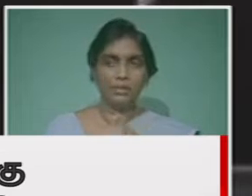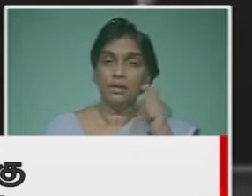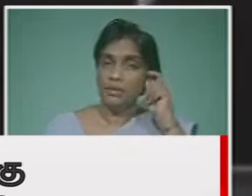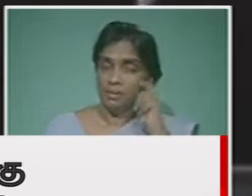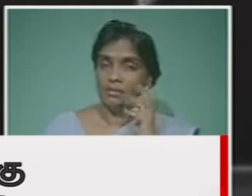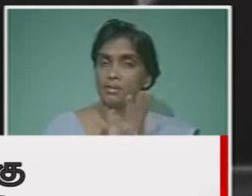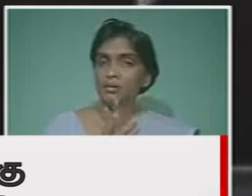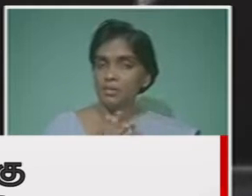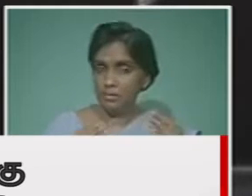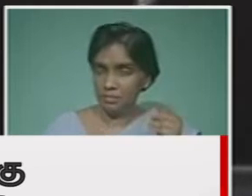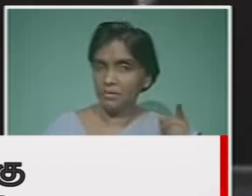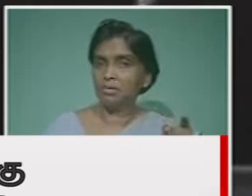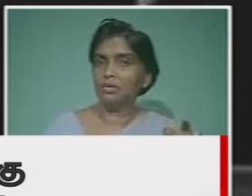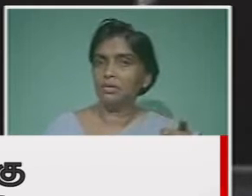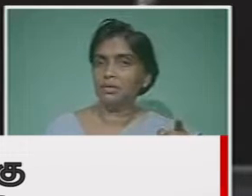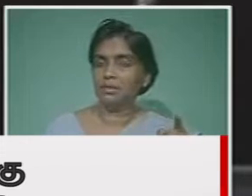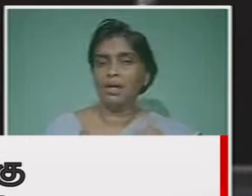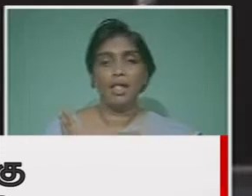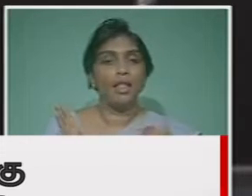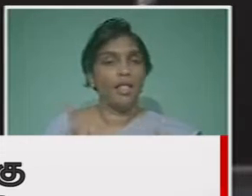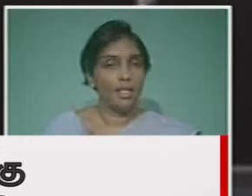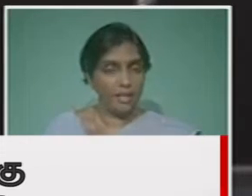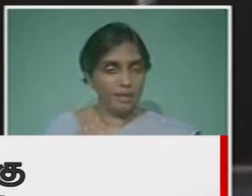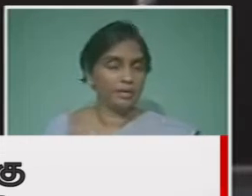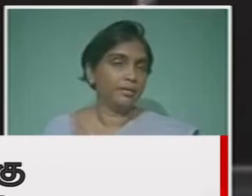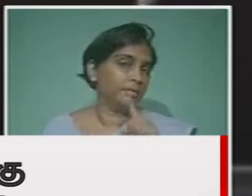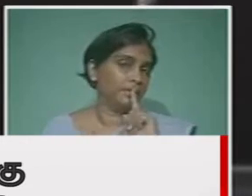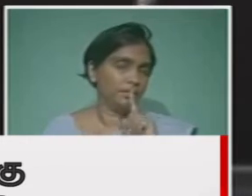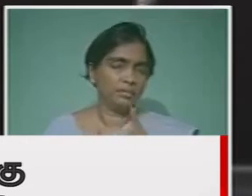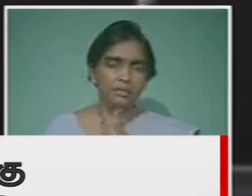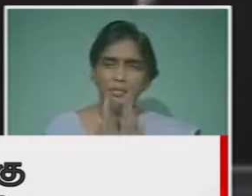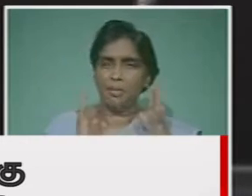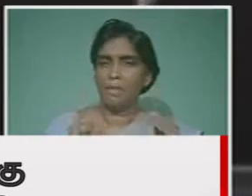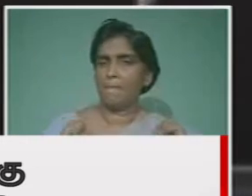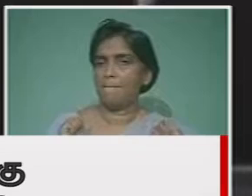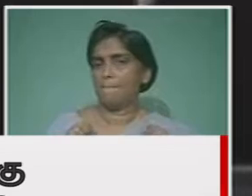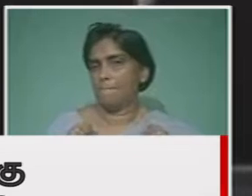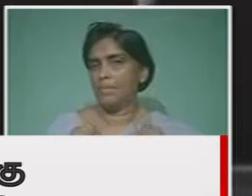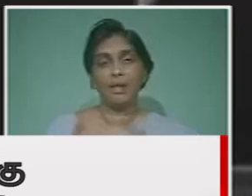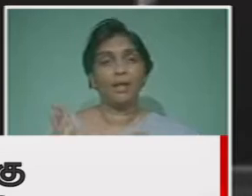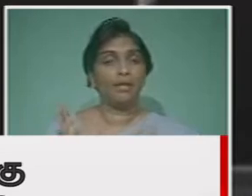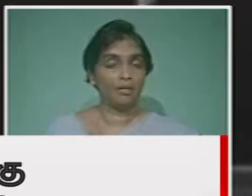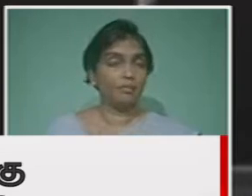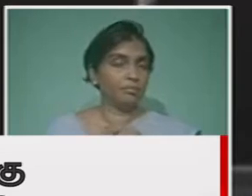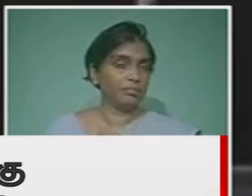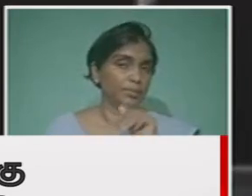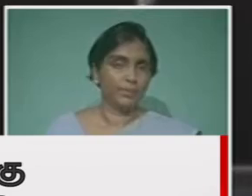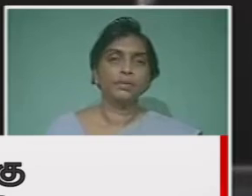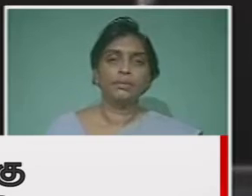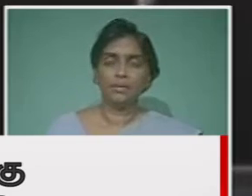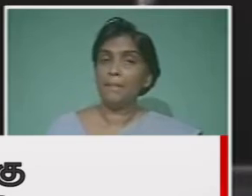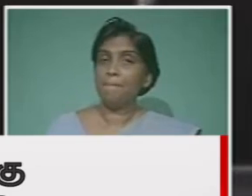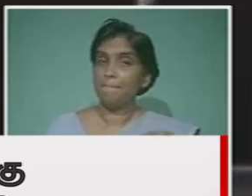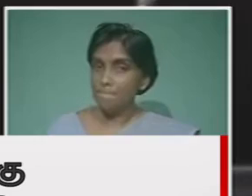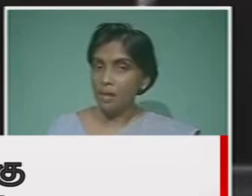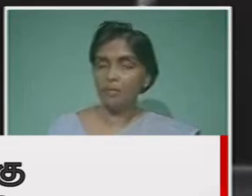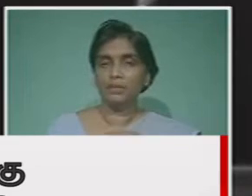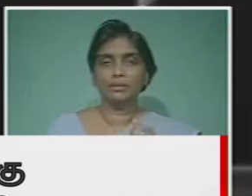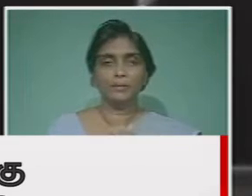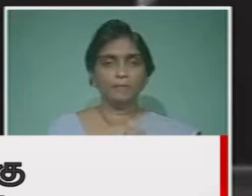ஒரு ஆபத்தான சட்டம், அதை பயன்படுத்துவதை இந்த அரசு நிறுத்த வேண்டும். அந்த சட்டம் மீள அமைக்கப்பட வேண்டும்.